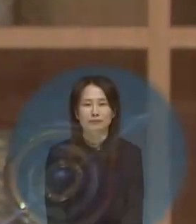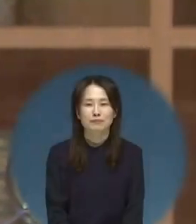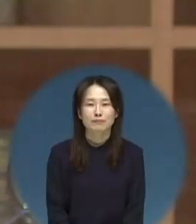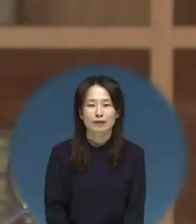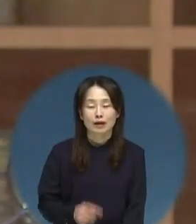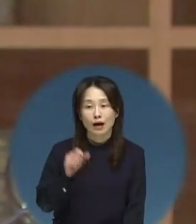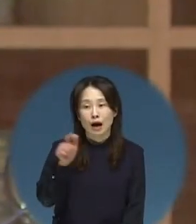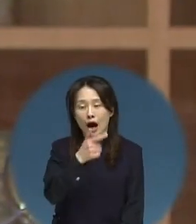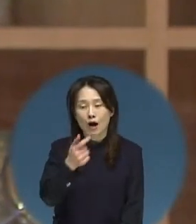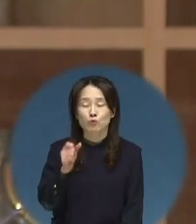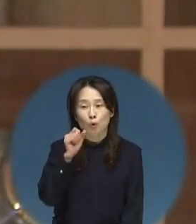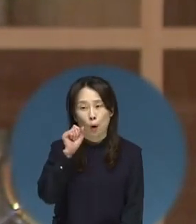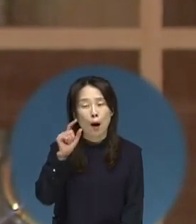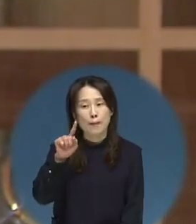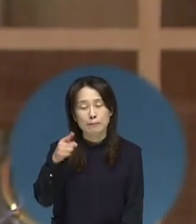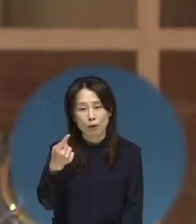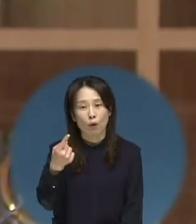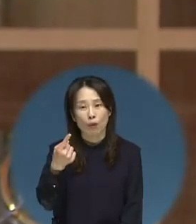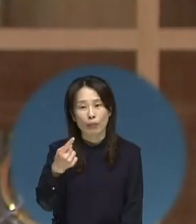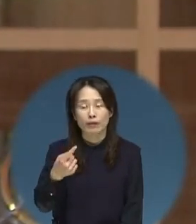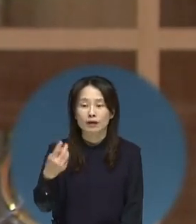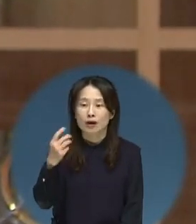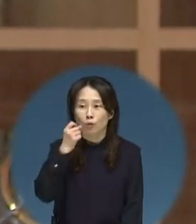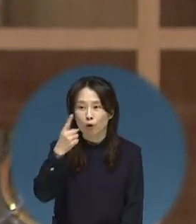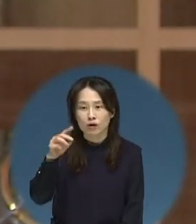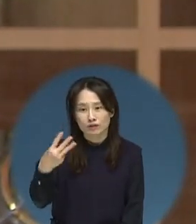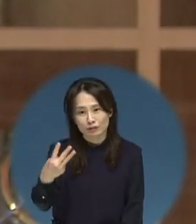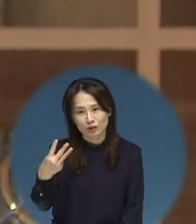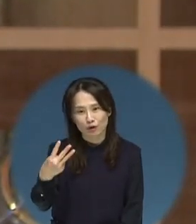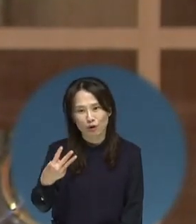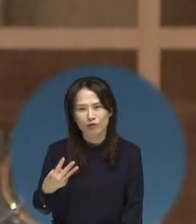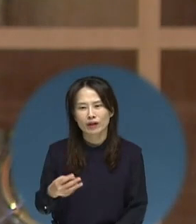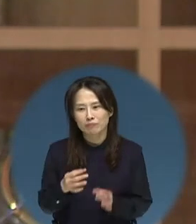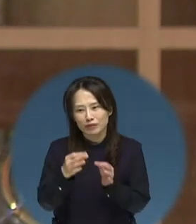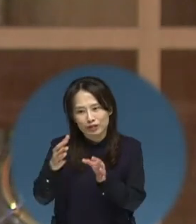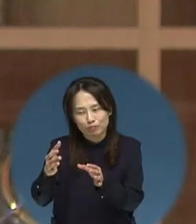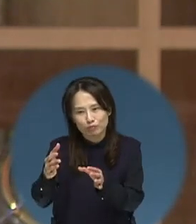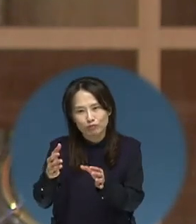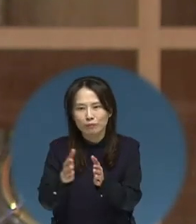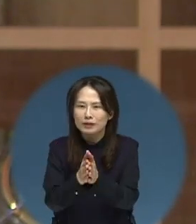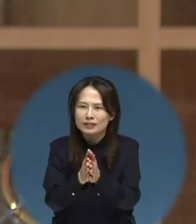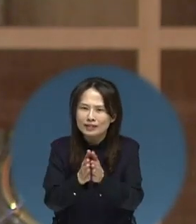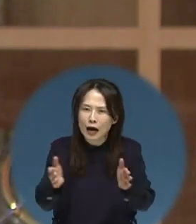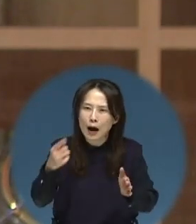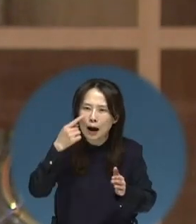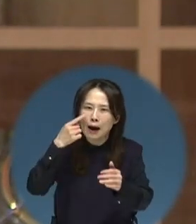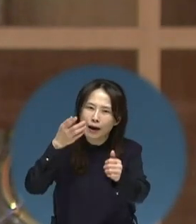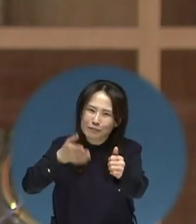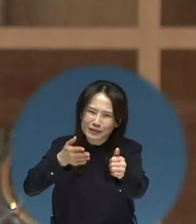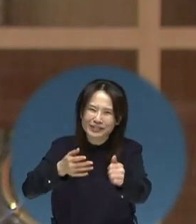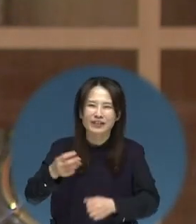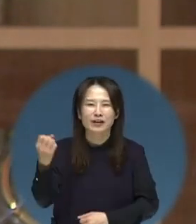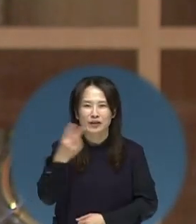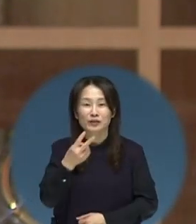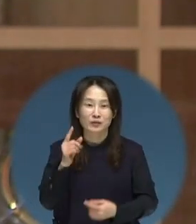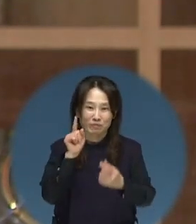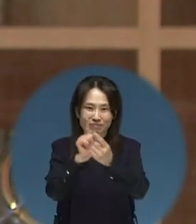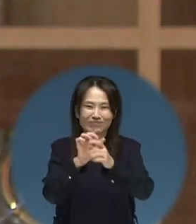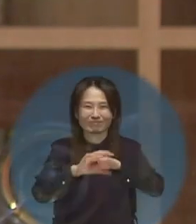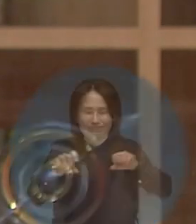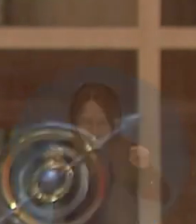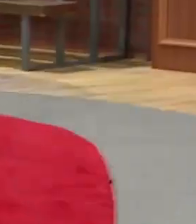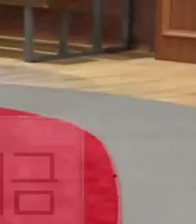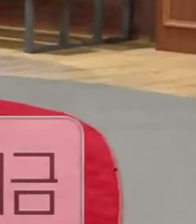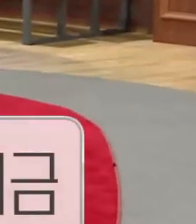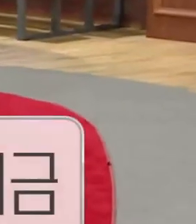하루 100원 3,000원으로 여러분도 한번 우쭐대 보시기 시작했으면 하는 생각입니다. 또 뵙죠. 고맙습니다.